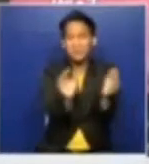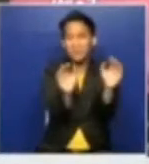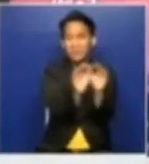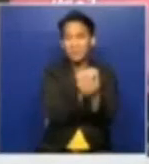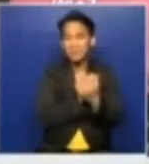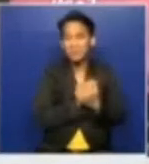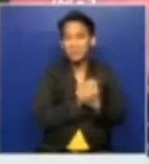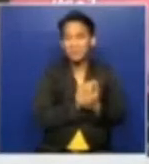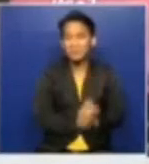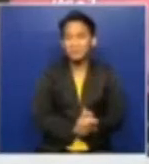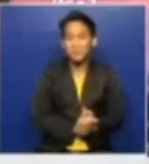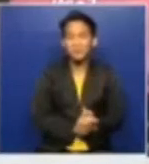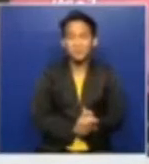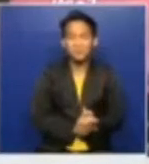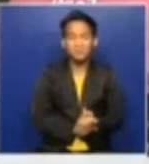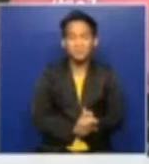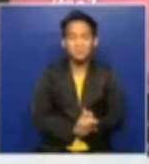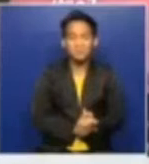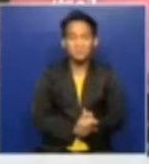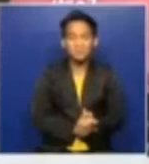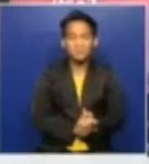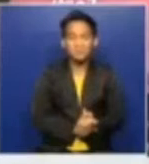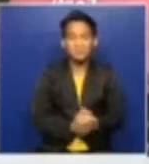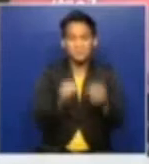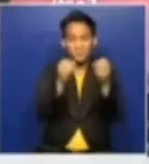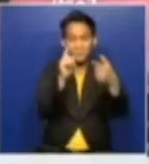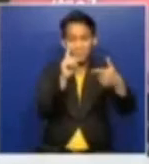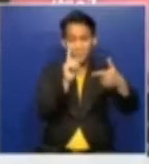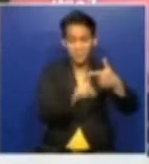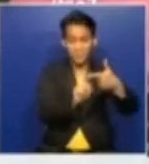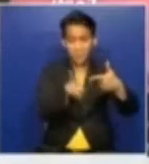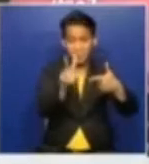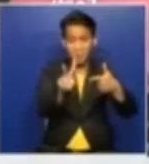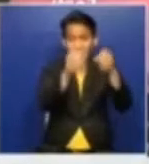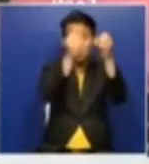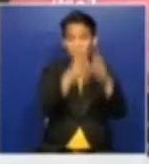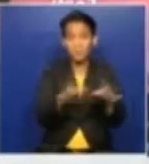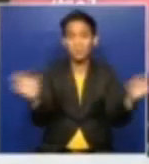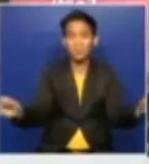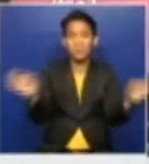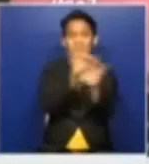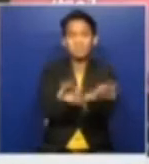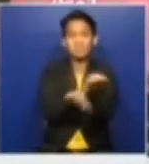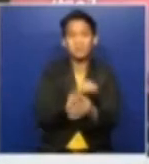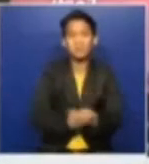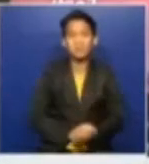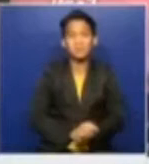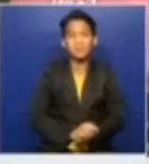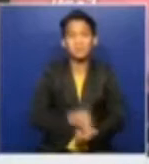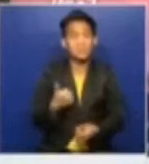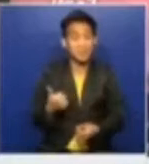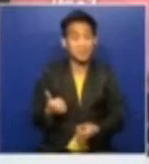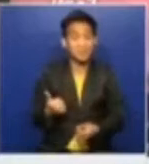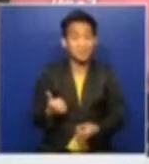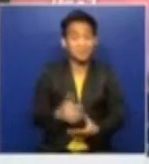นะครับสถาบันครอบครัวที่ดีอันที่สองครูที่สามารถย้ายสับเปลี่ยนถ้าเราย้ายสับเปลี่ยนได้เนี่ย